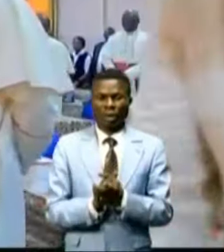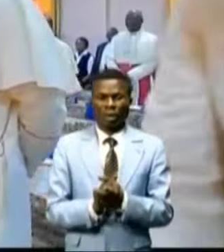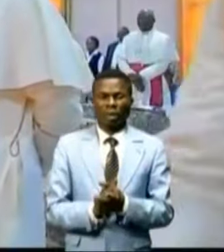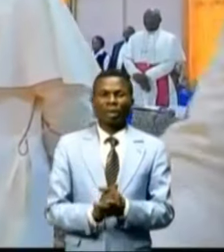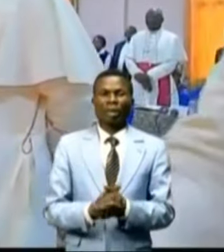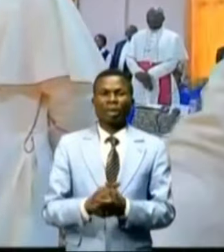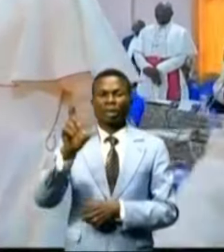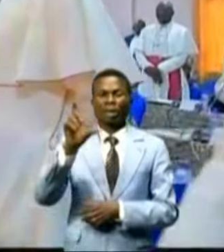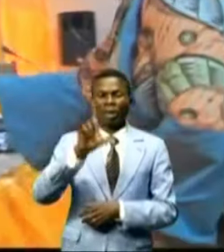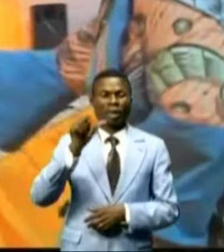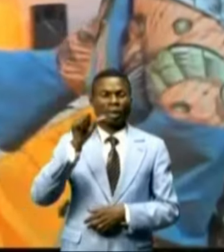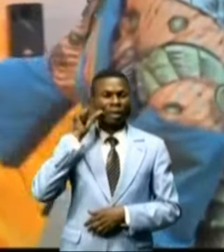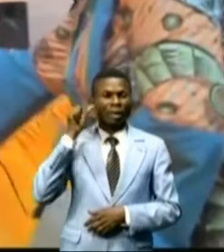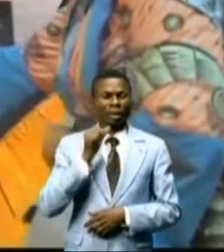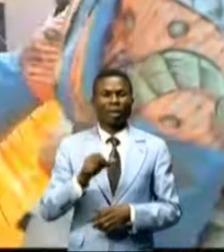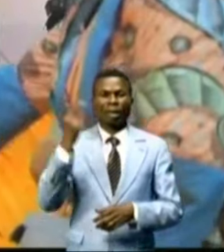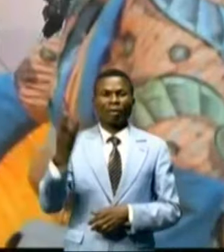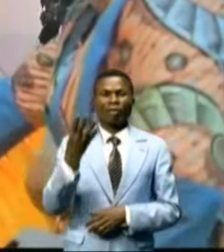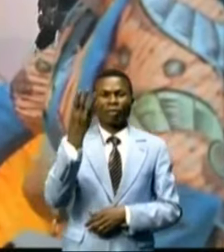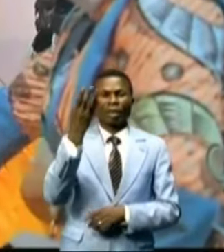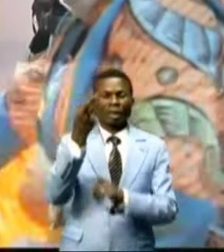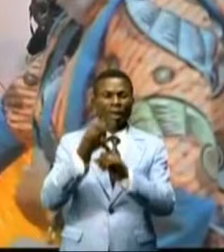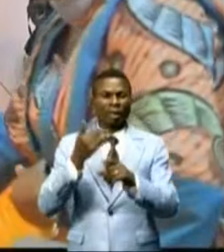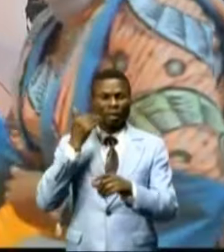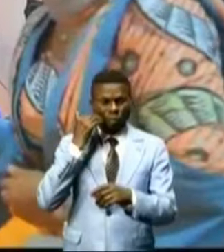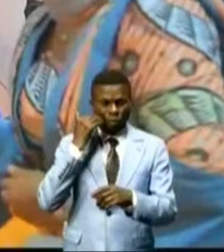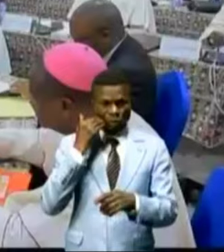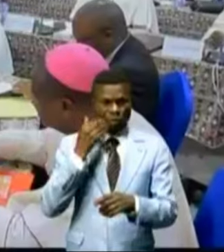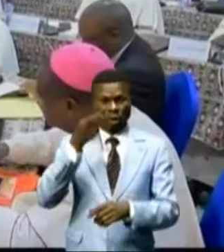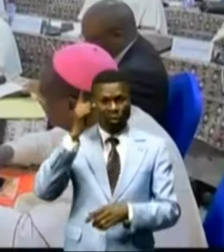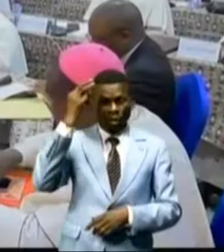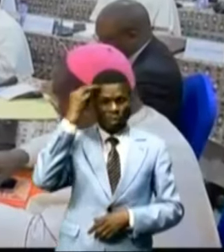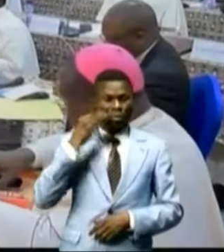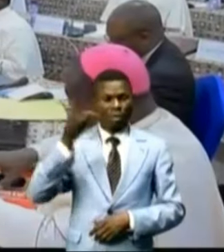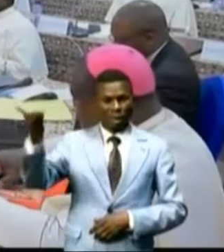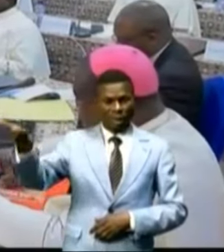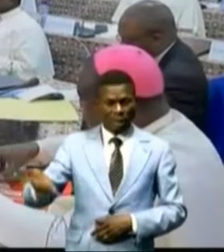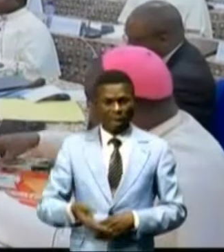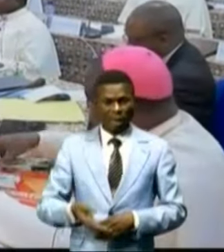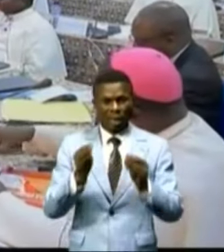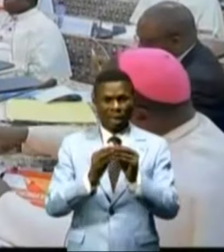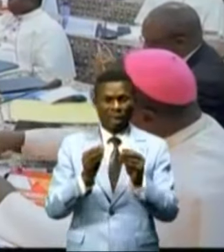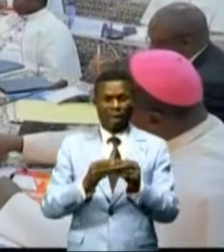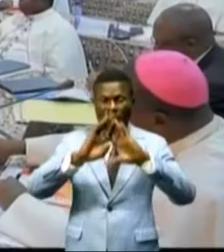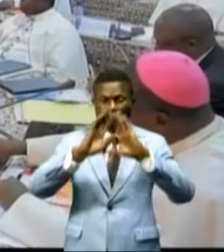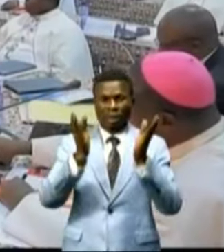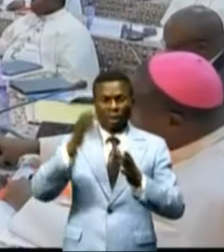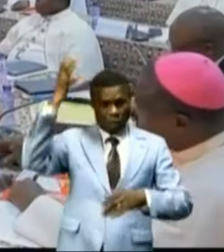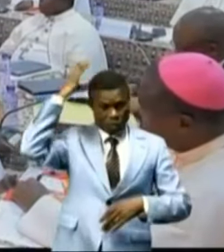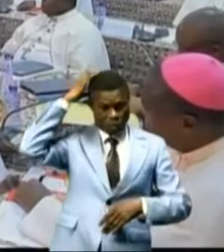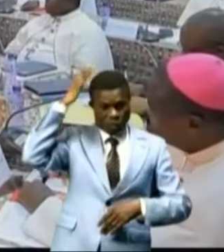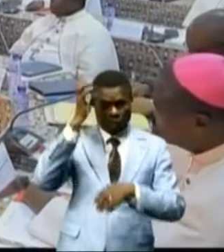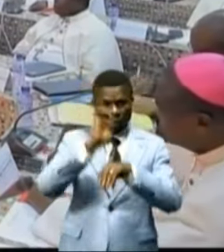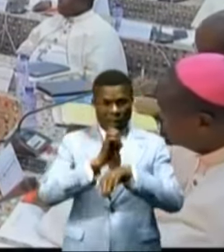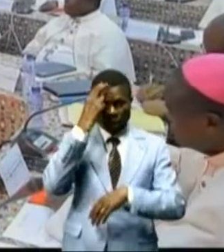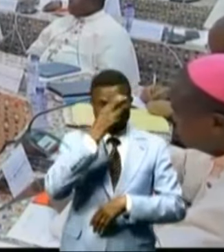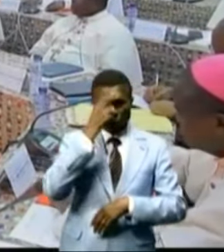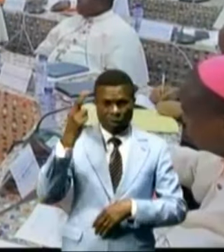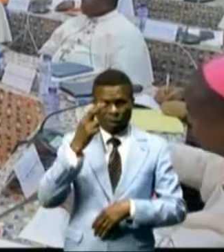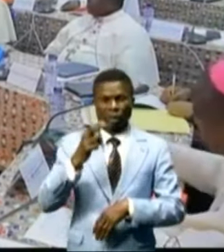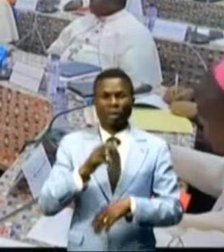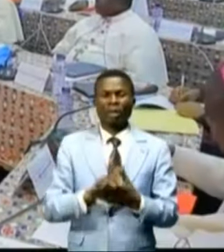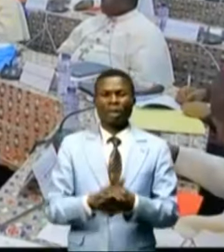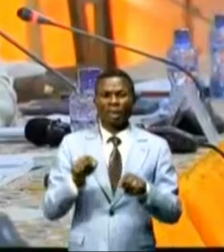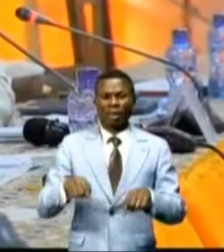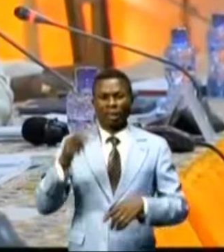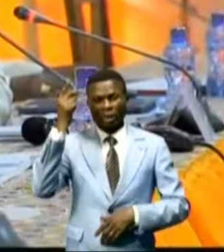juin 2024, la nouvelle première ministre a été invitée à l'Assemblée plénière des évêques de la CENCO au centre Caritas à